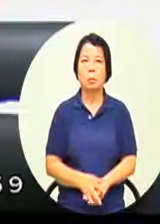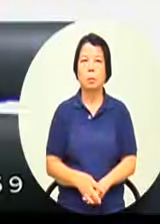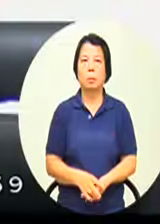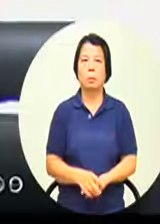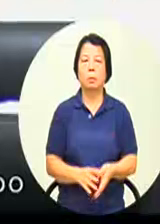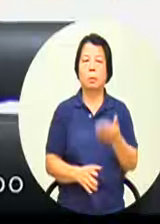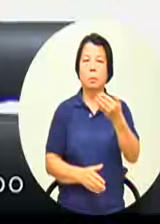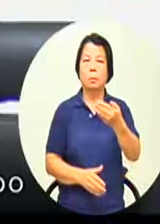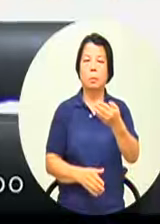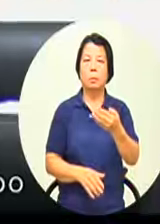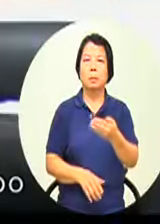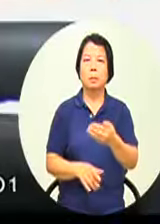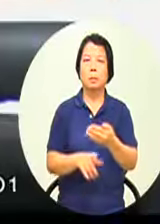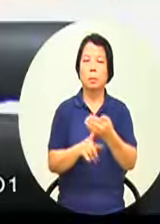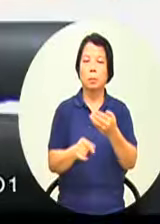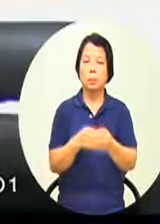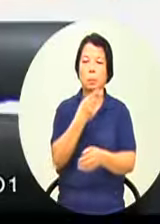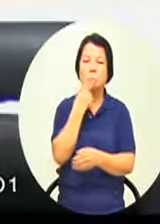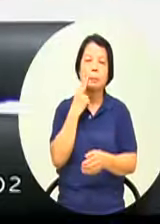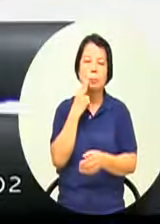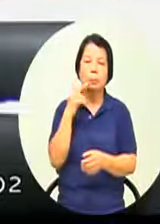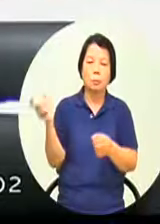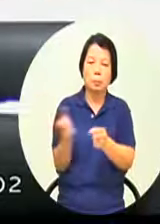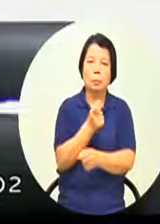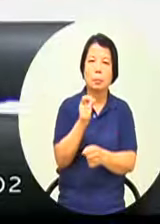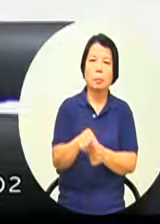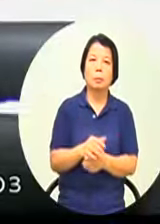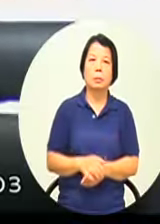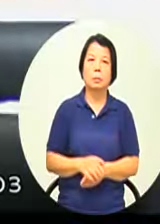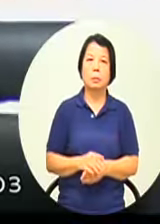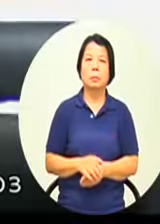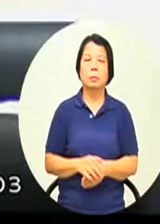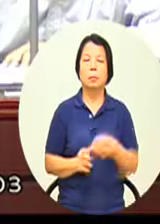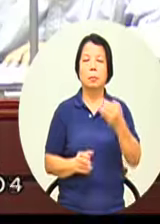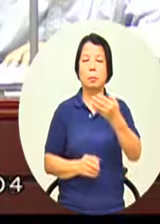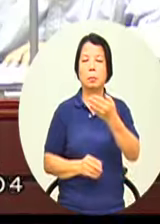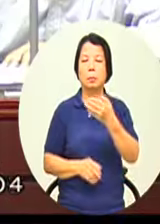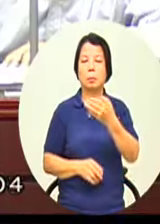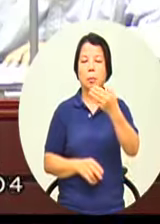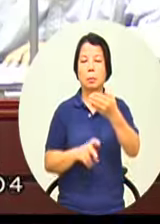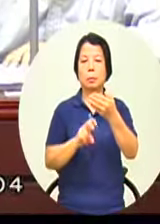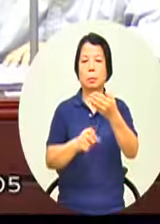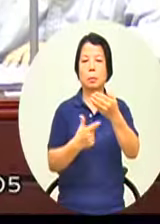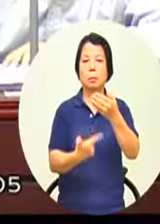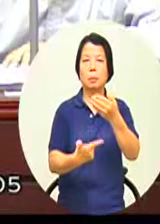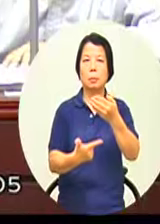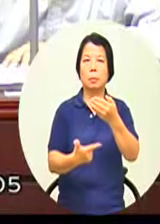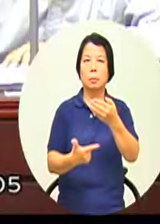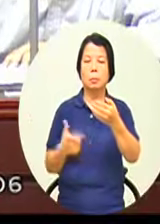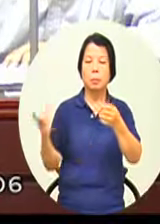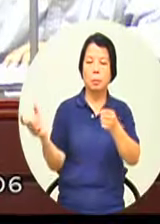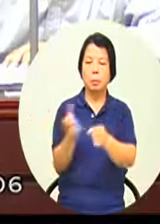九月份几号有梅基台风进来？ 梅基是九月二十六。 九月二十